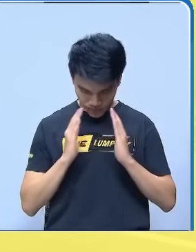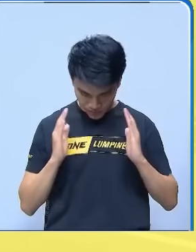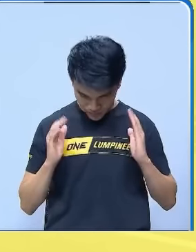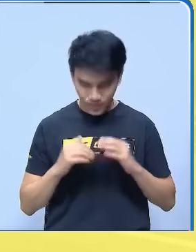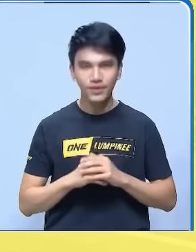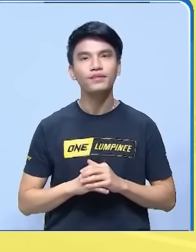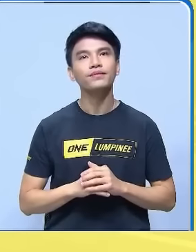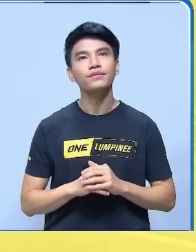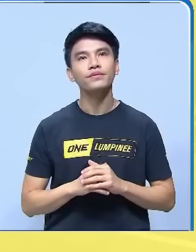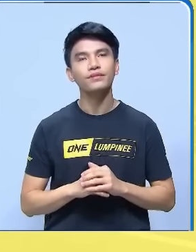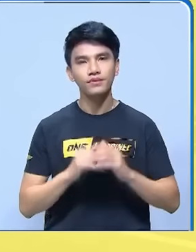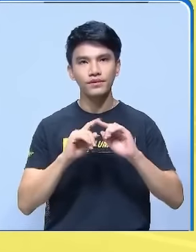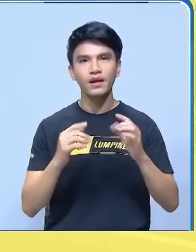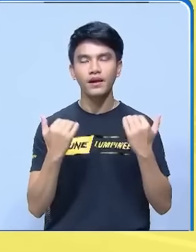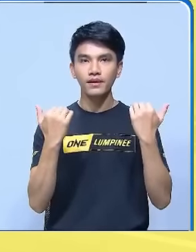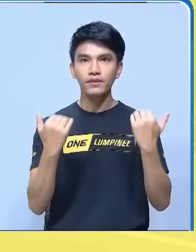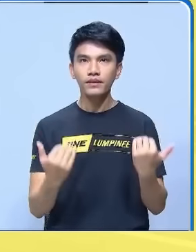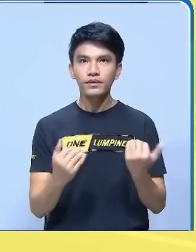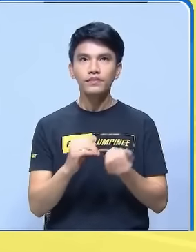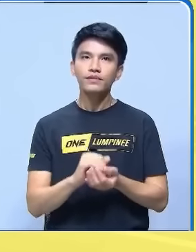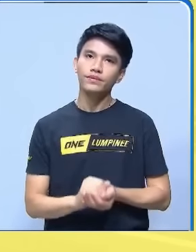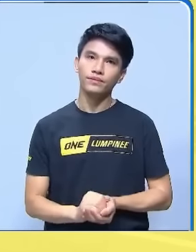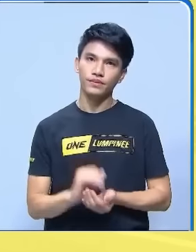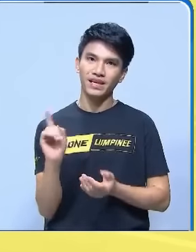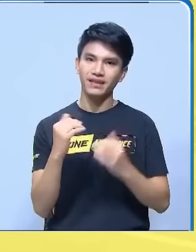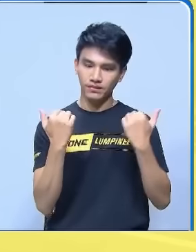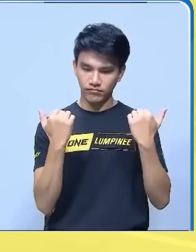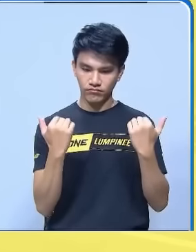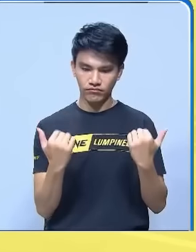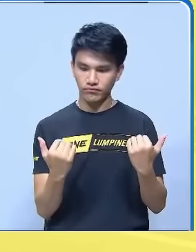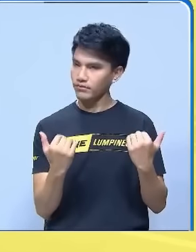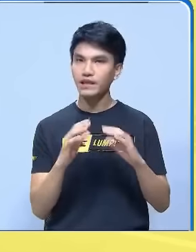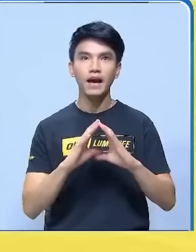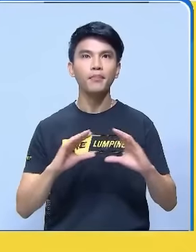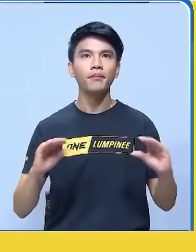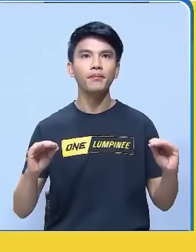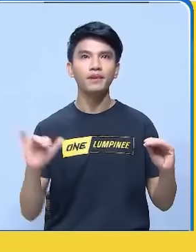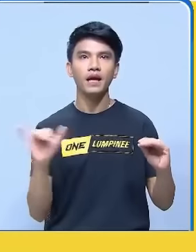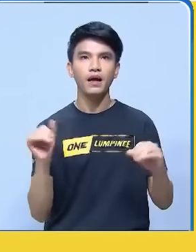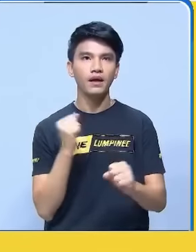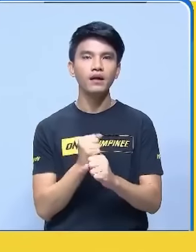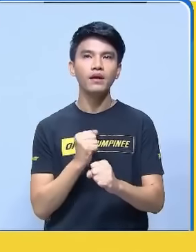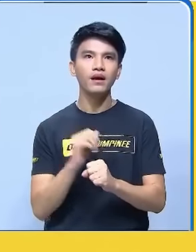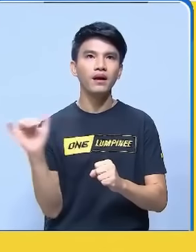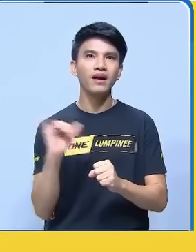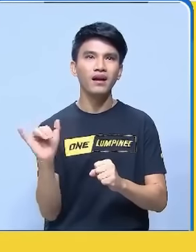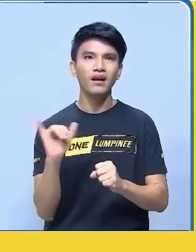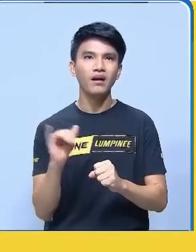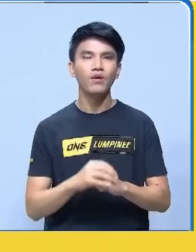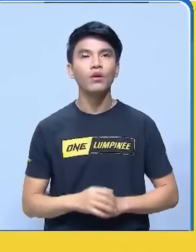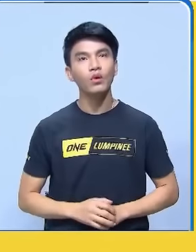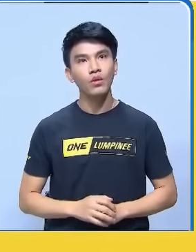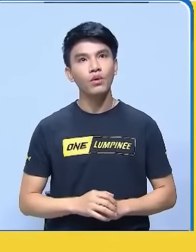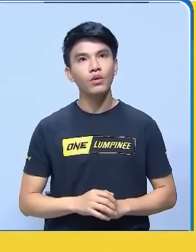ะคะแต่ที่มันเป็นประเด็นก็คือว่าม าถึงทุกวันนี้ยังเงียบอยู่เลยค่ะ นี่เมื่อไหร่นานแล้วยัง ก็ยังไม่นานเท่าไหร่ก ็ช่